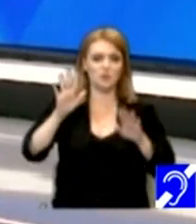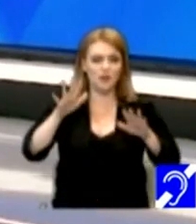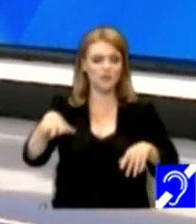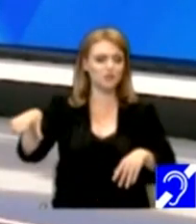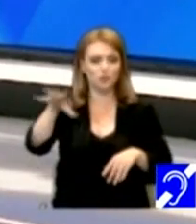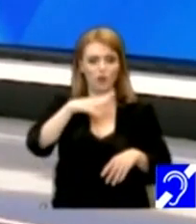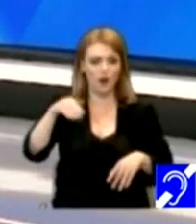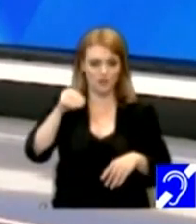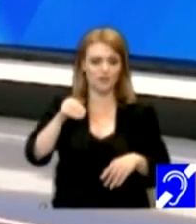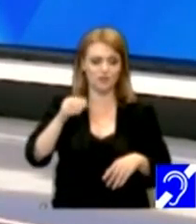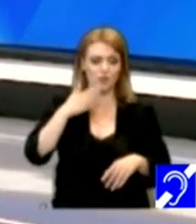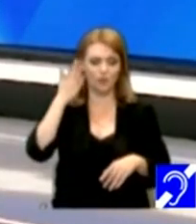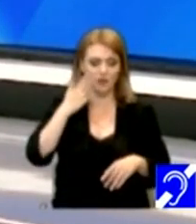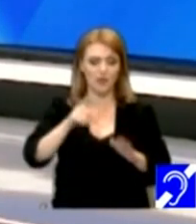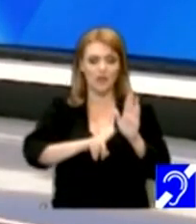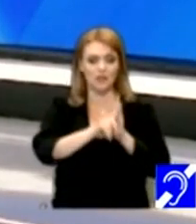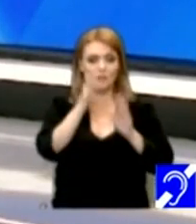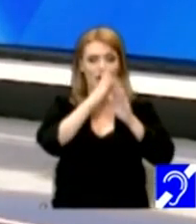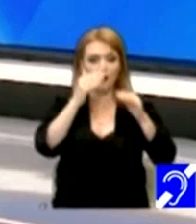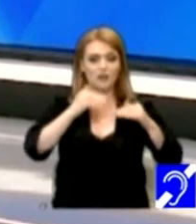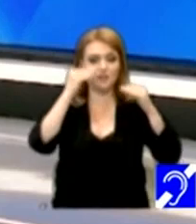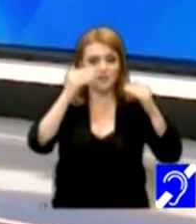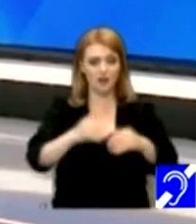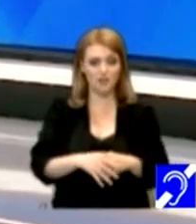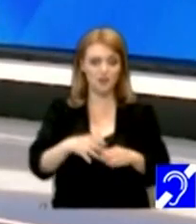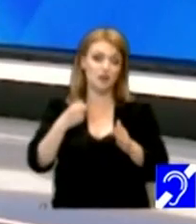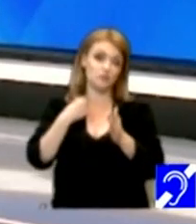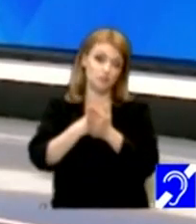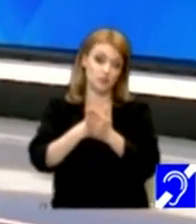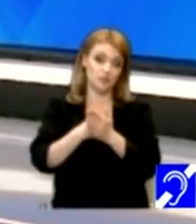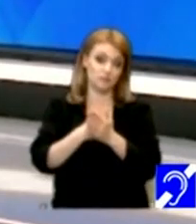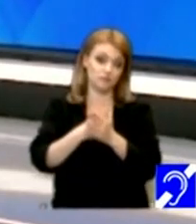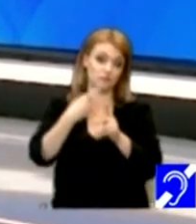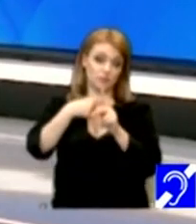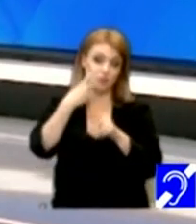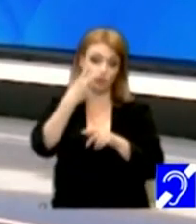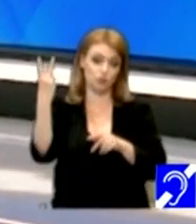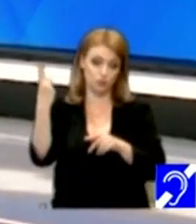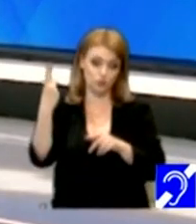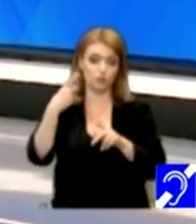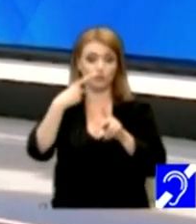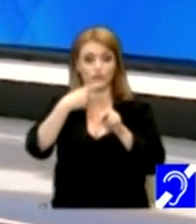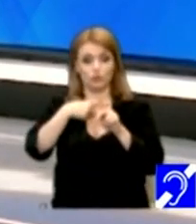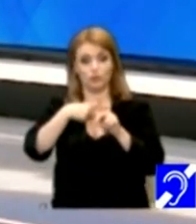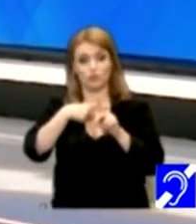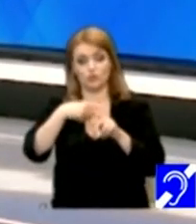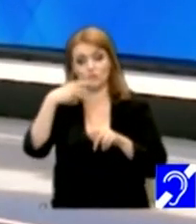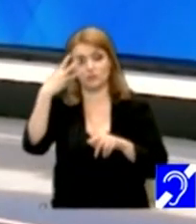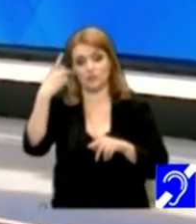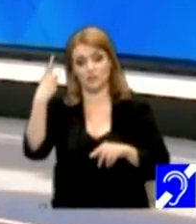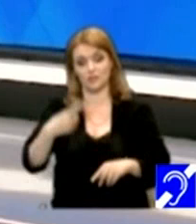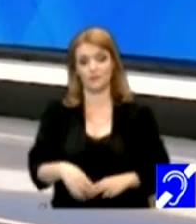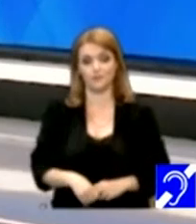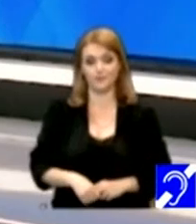zone din țară, iar temperaturile maxime vor fi mai scăzute și se vor încadra între 20-21 de grade în nord-vest și 30 de grade